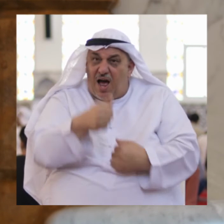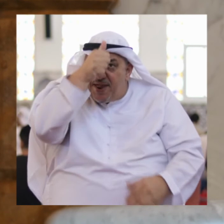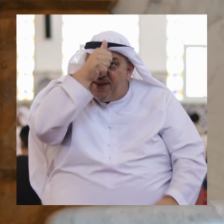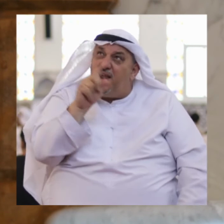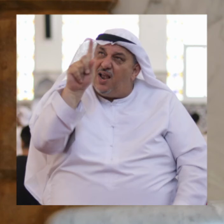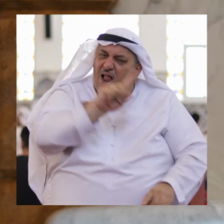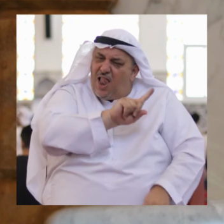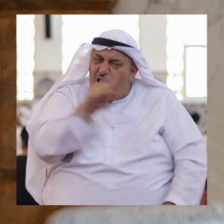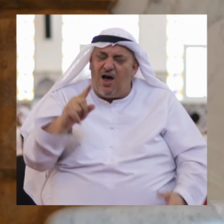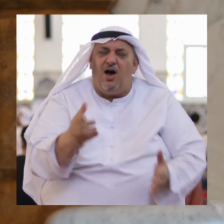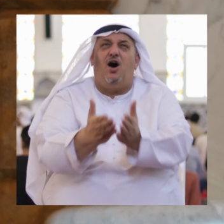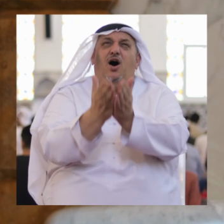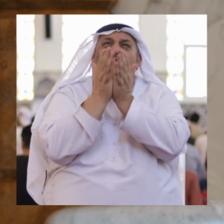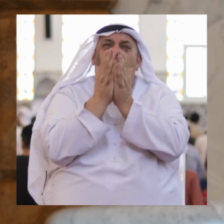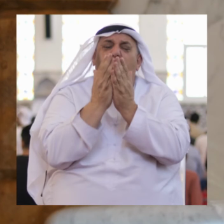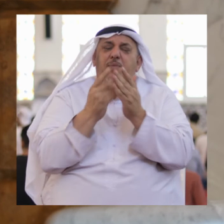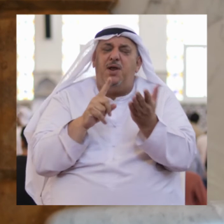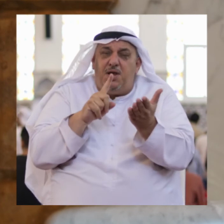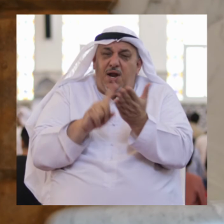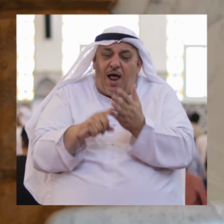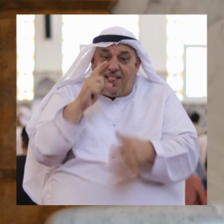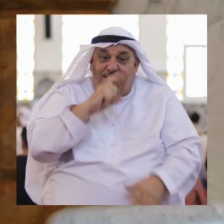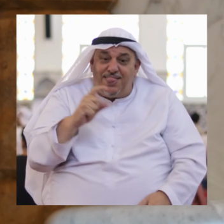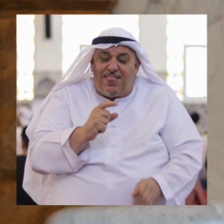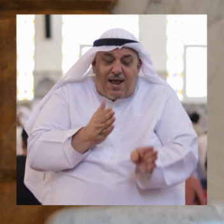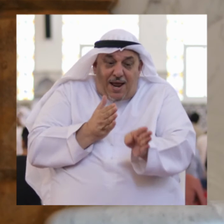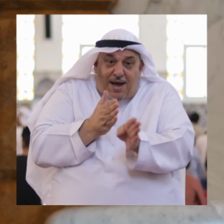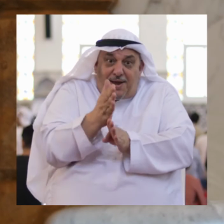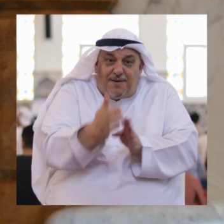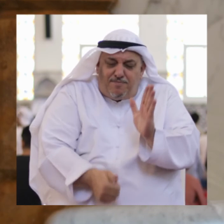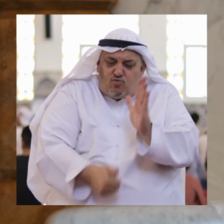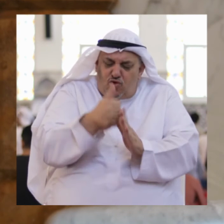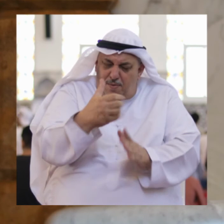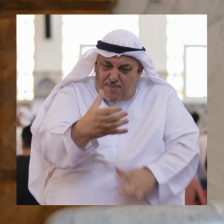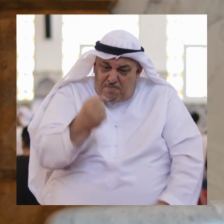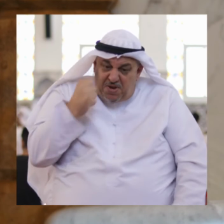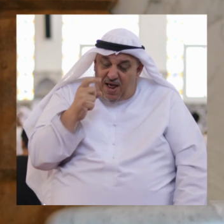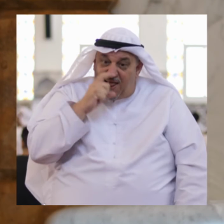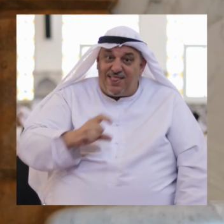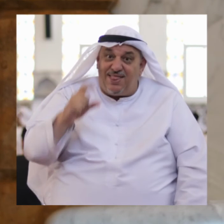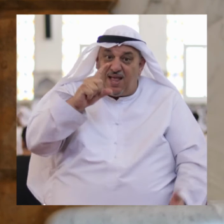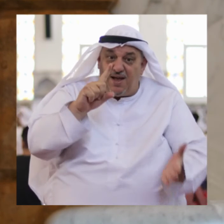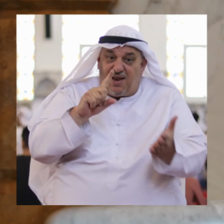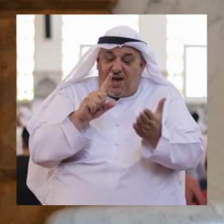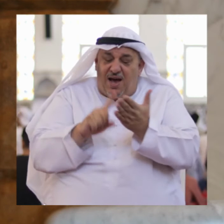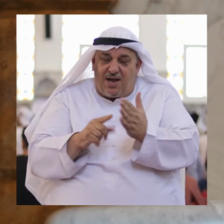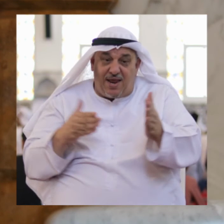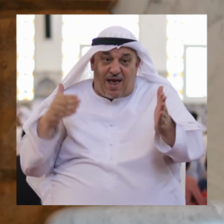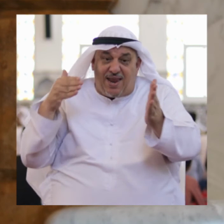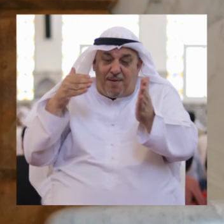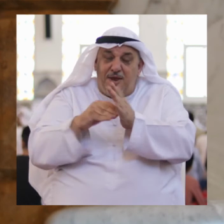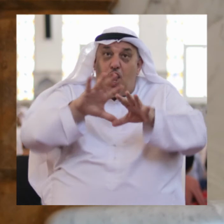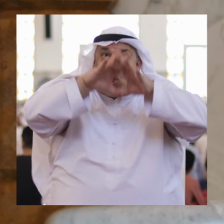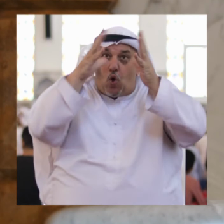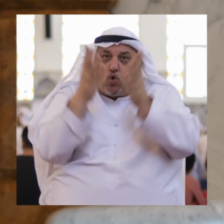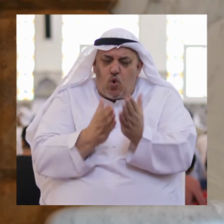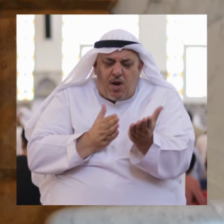اللهم اصلح لنا ديننا الذي هو عصمه امرنا واصلح لنا دنيانا التي فيها